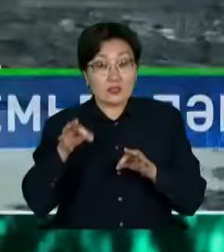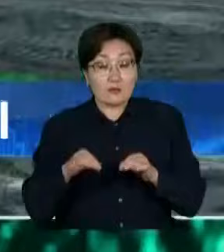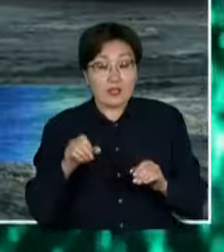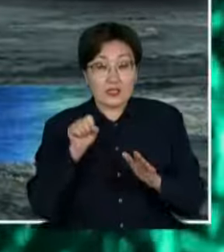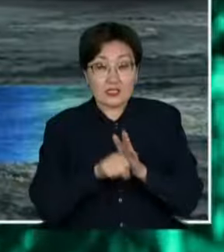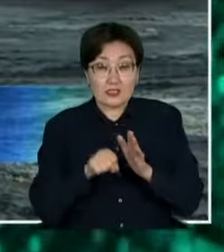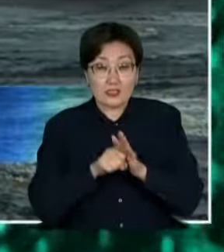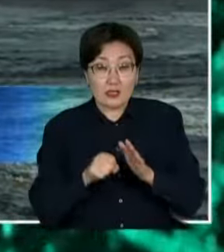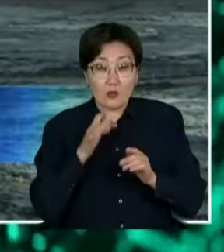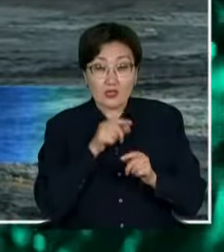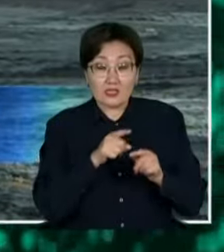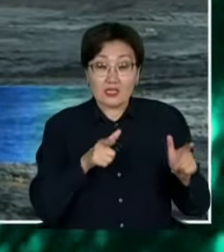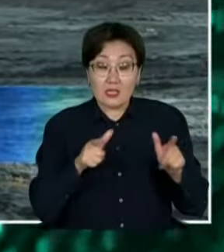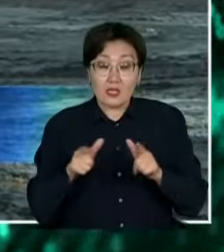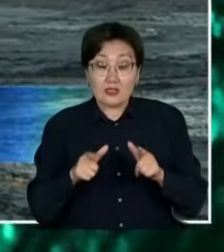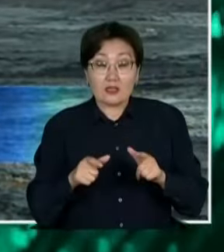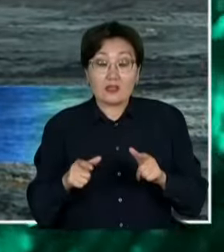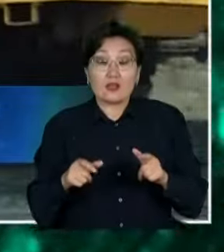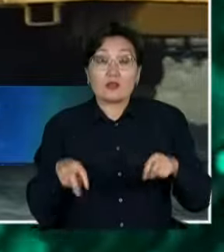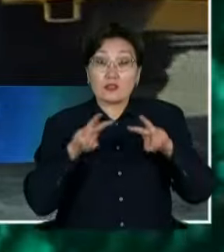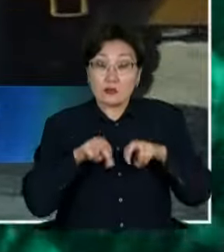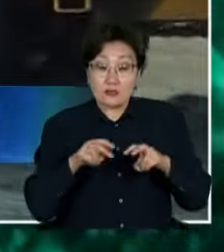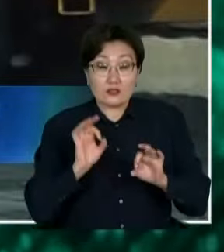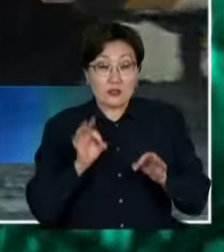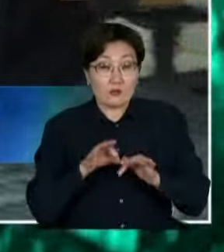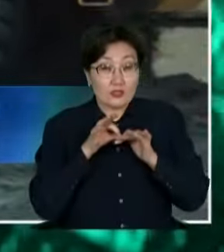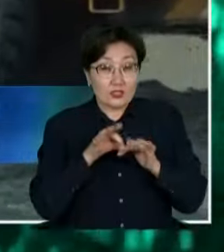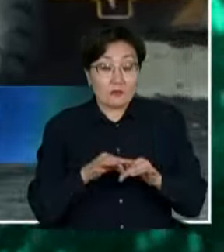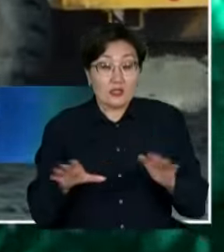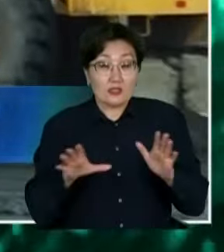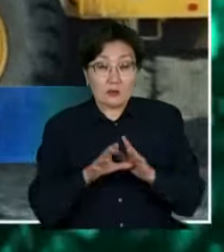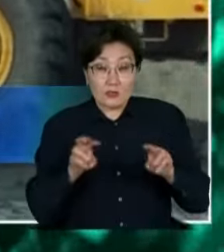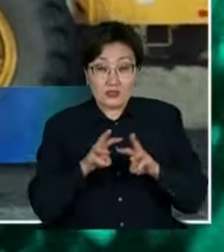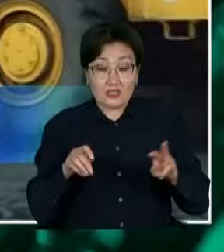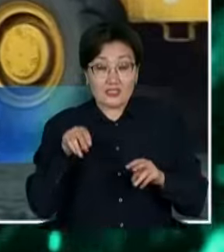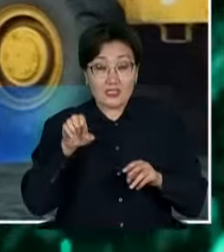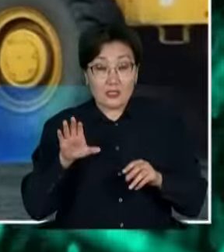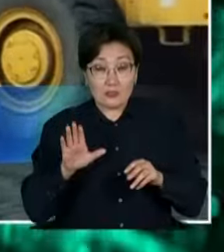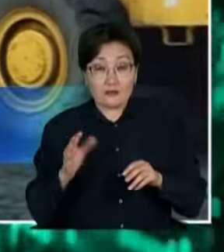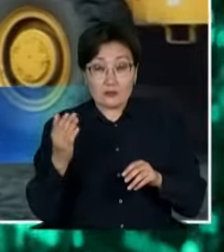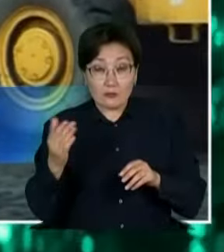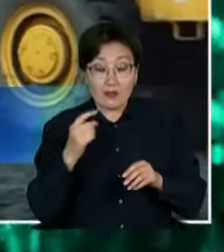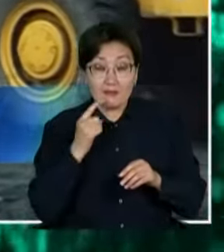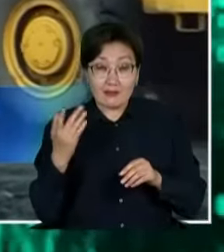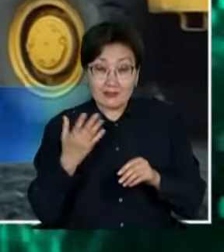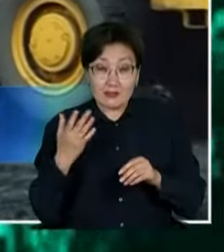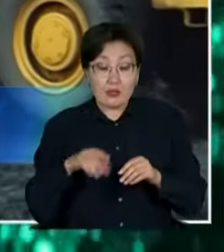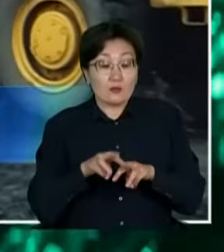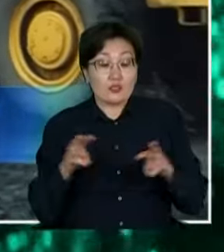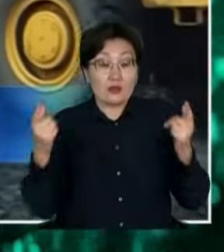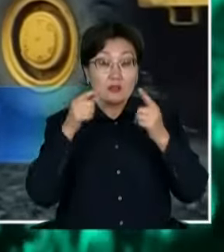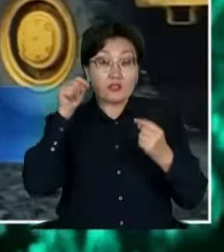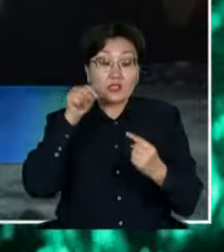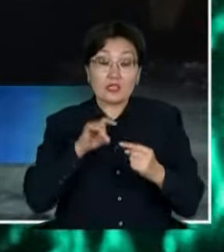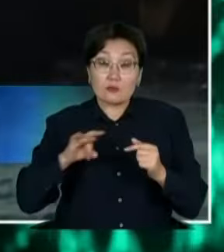қысқа дайындығын пысықтады. Жылыту маусымының қалыпты өту барысын энергетика министрі Алмас Адам Сәтқалиев баяндады. Министр